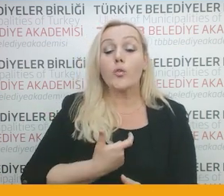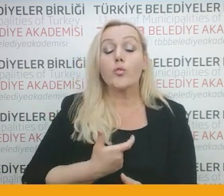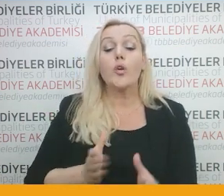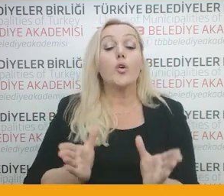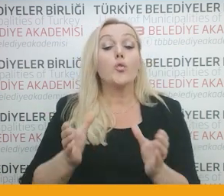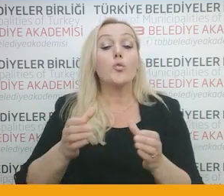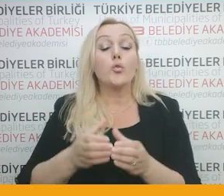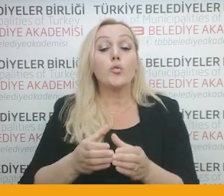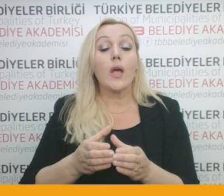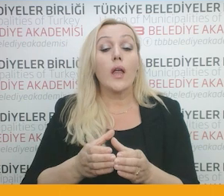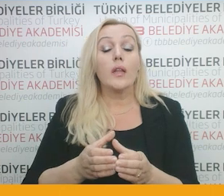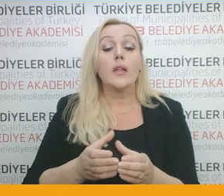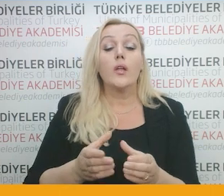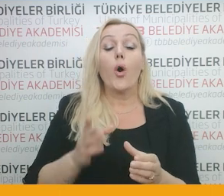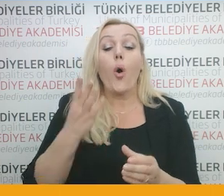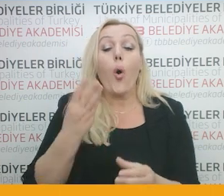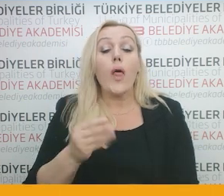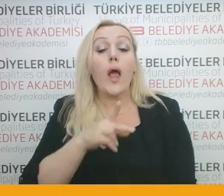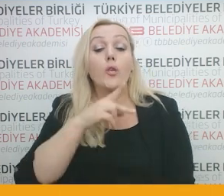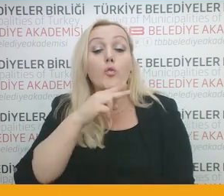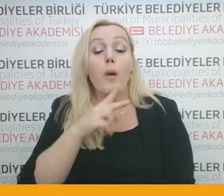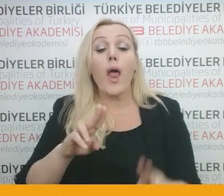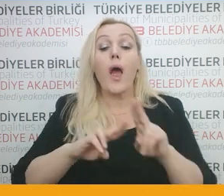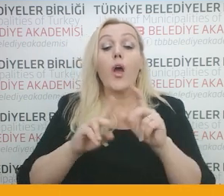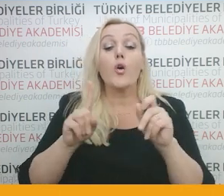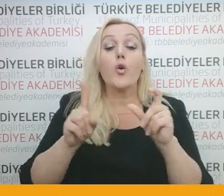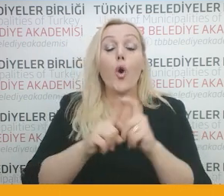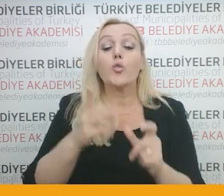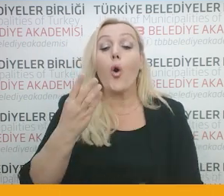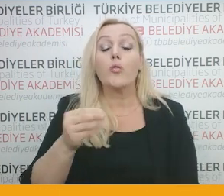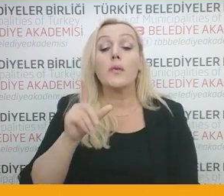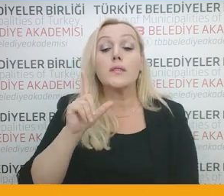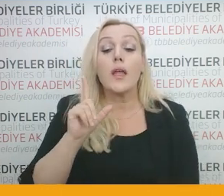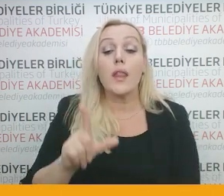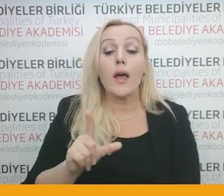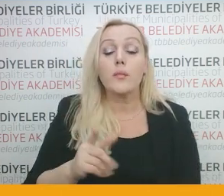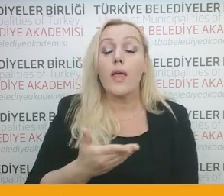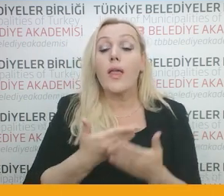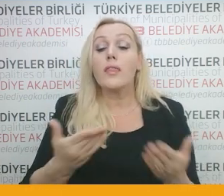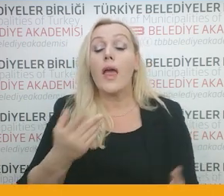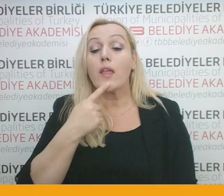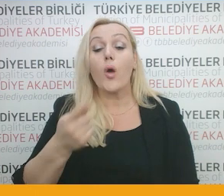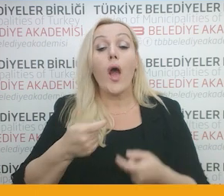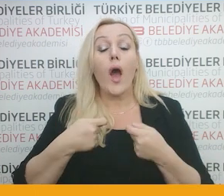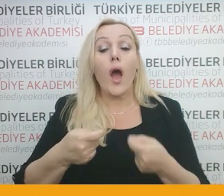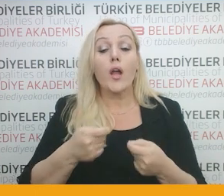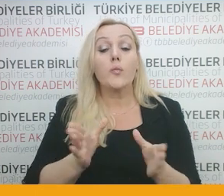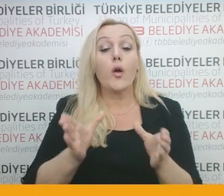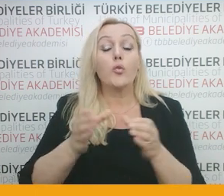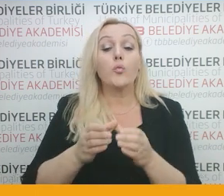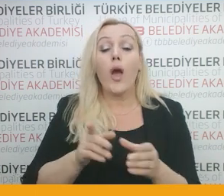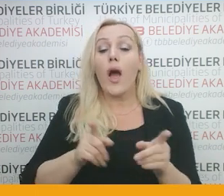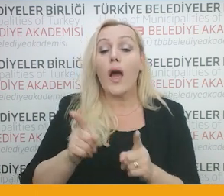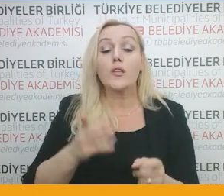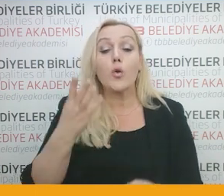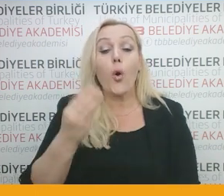kurumsal sınıflandırmada kodlanmalı. Yani kurumsal sınıflandırmada dördüncü düzeydeki ne görüyoruz dedik? Harcama biriminin hangisi olduğunu görüyoruz dedik.